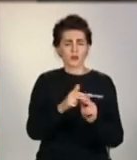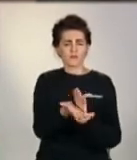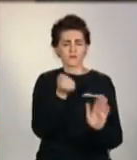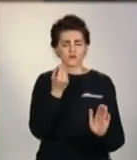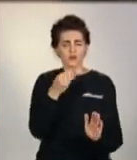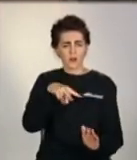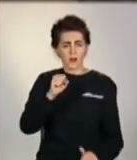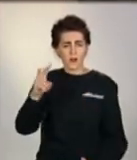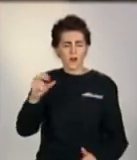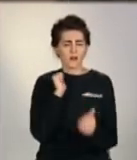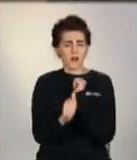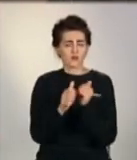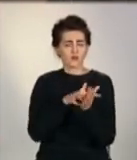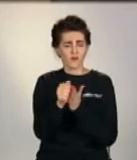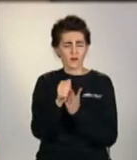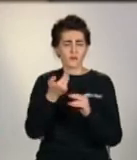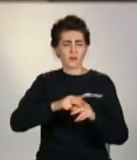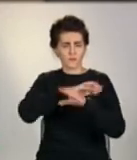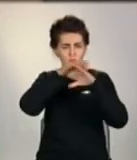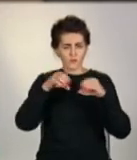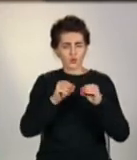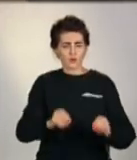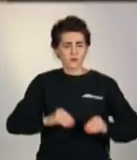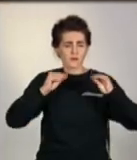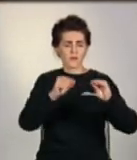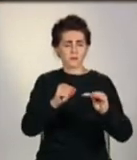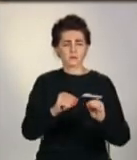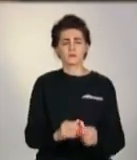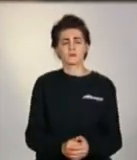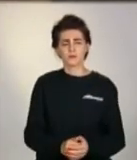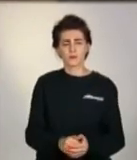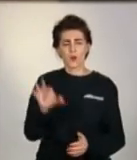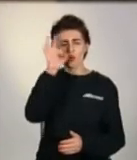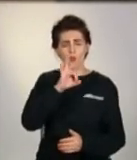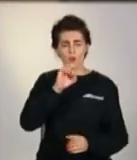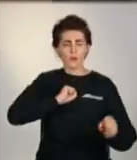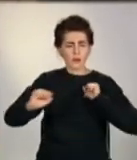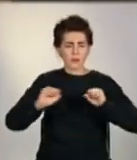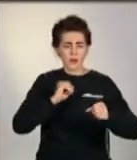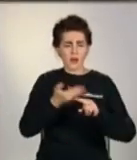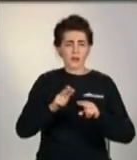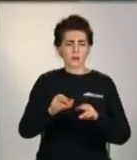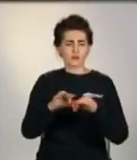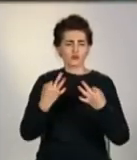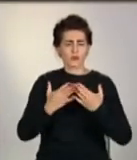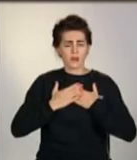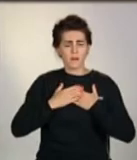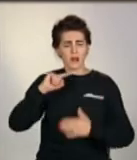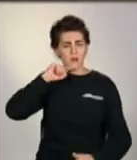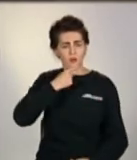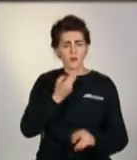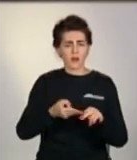на каждый конвертер установить по манипулятору, который позволит нам экономить